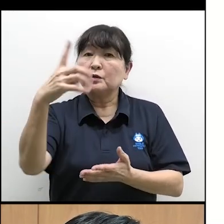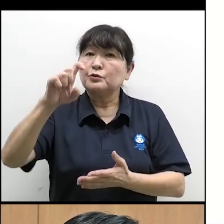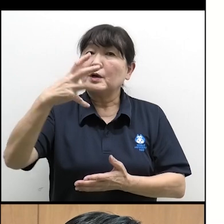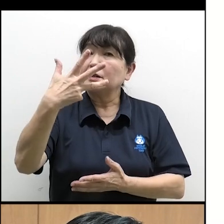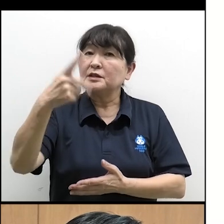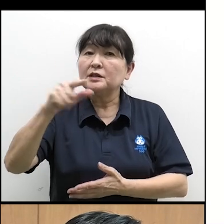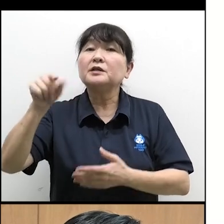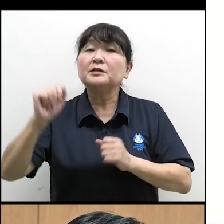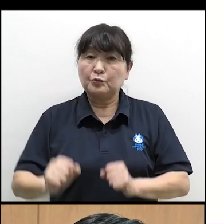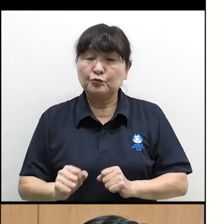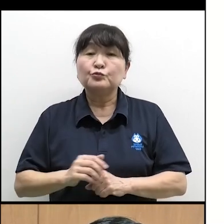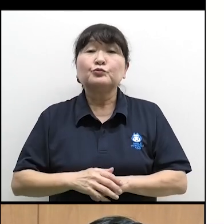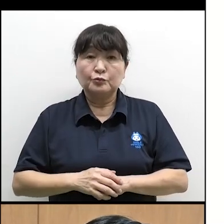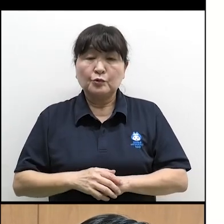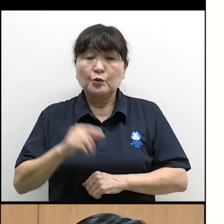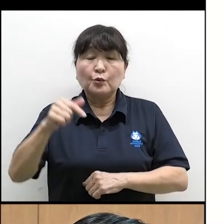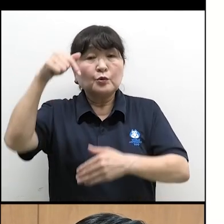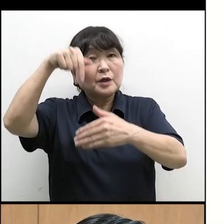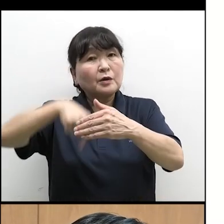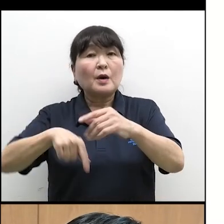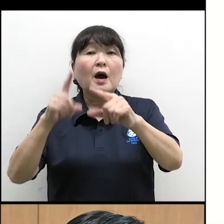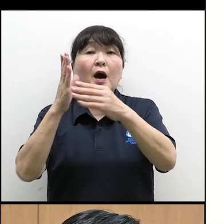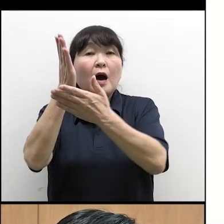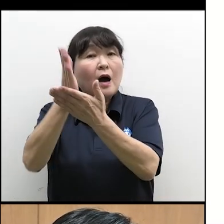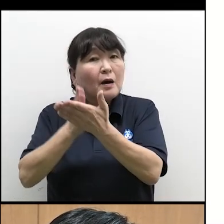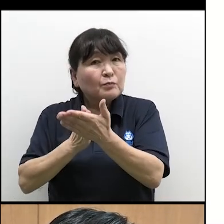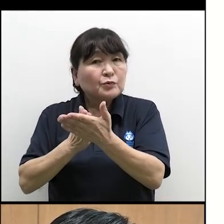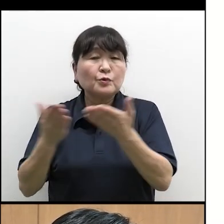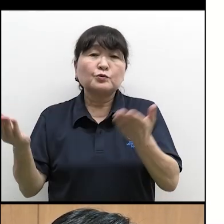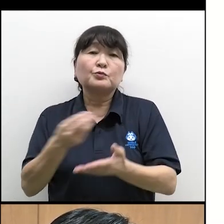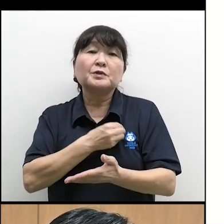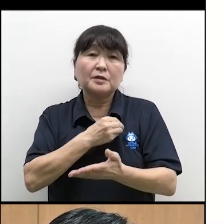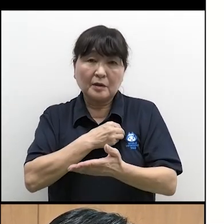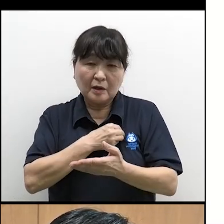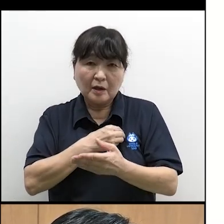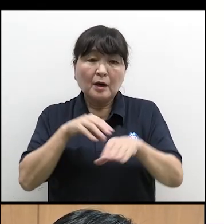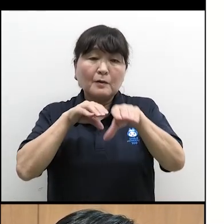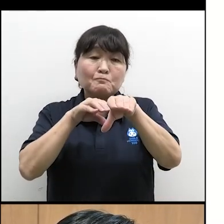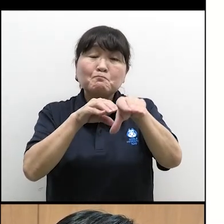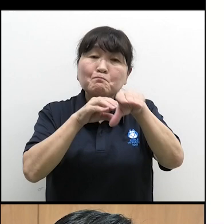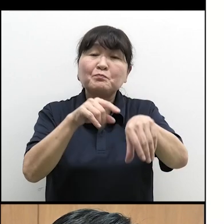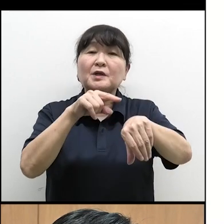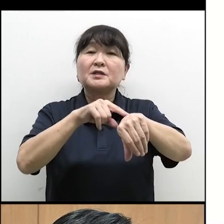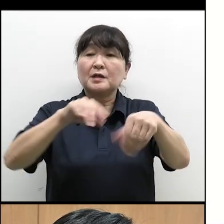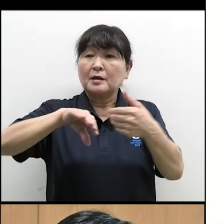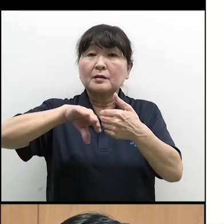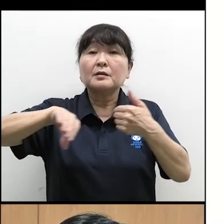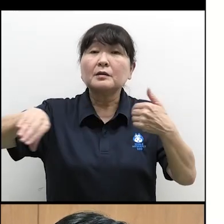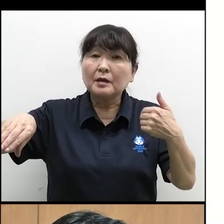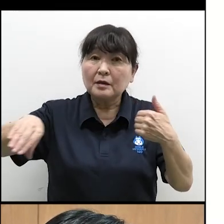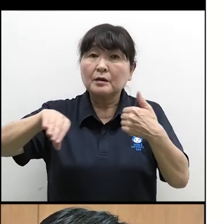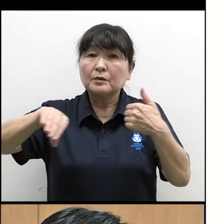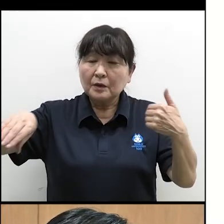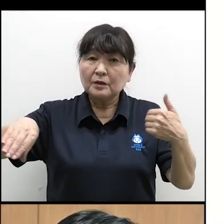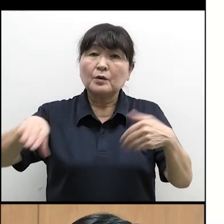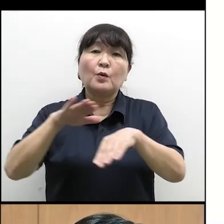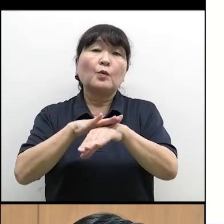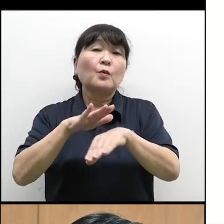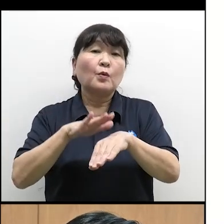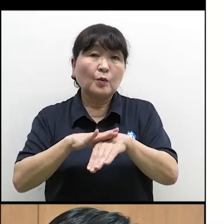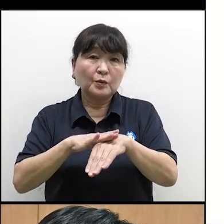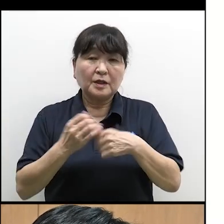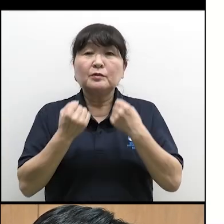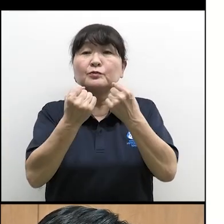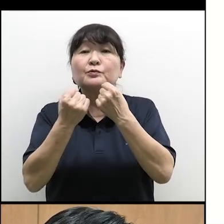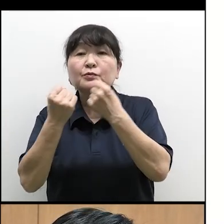ので、このうち半分の職員が渋滞が最も発生する時間帯にここを通ることを避けてい